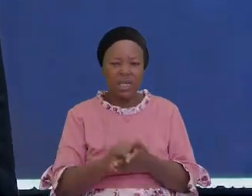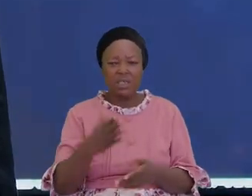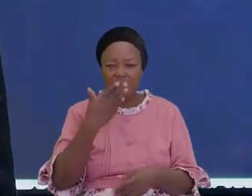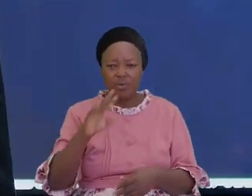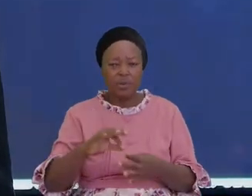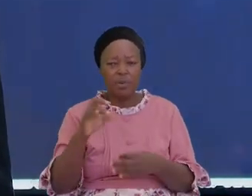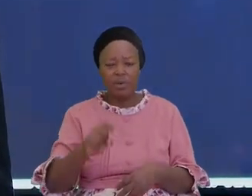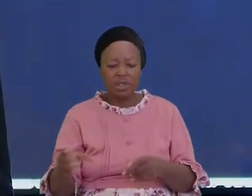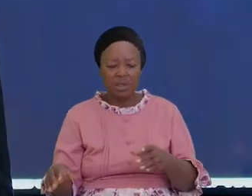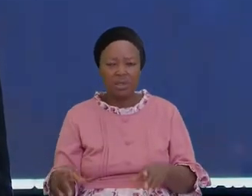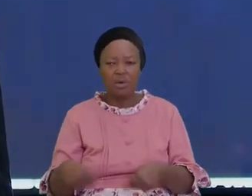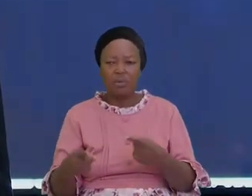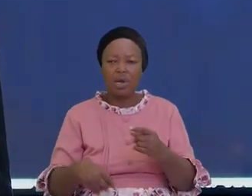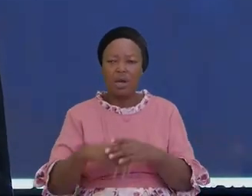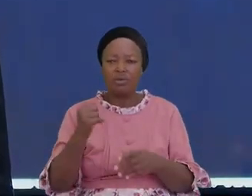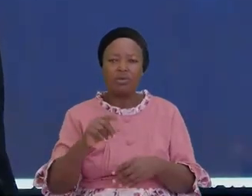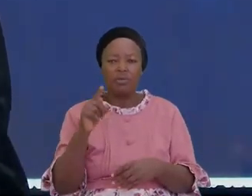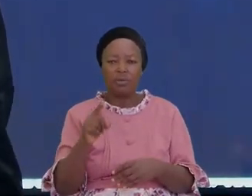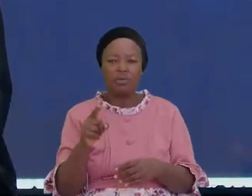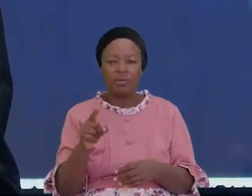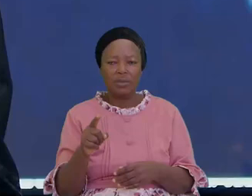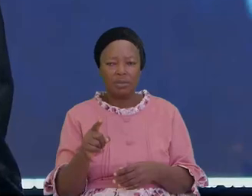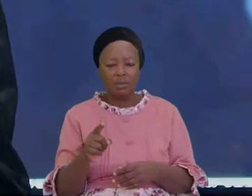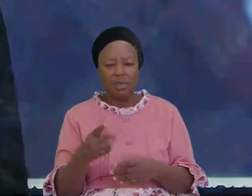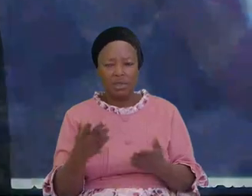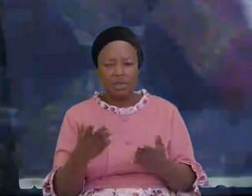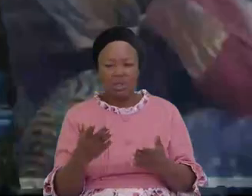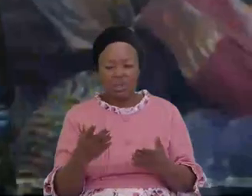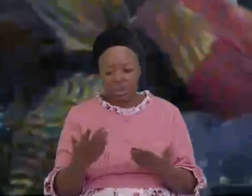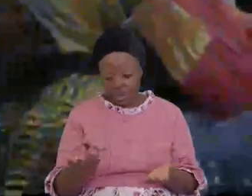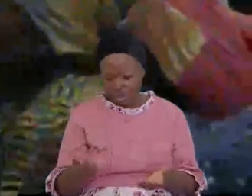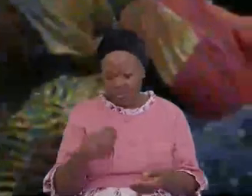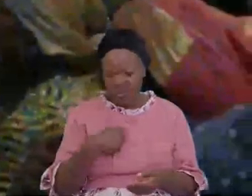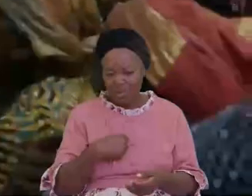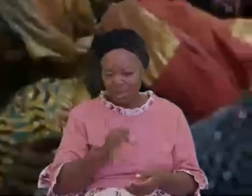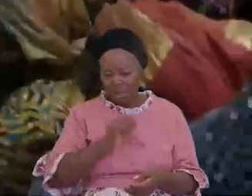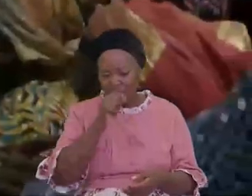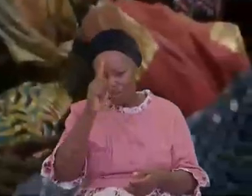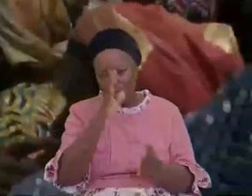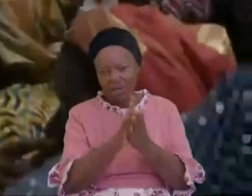l'esprit qui veut contrôler, s'il y a un autre esprit, un mauvais esprit, il doit quitter.